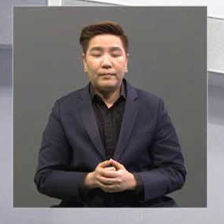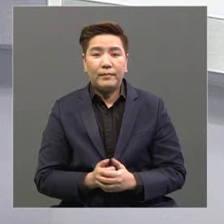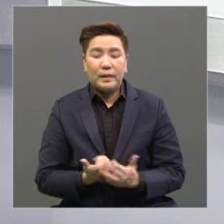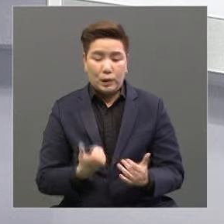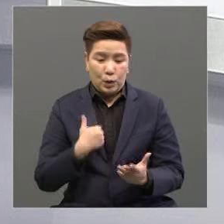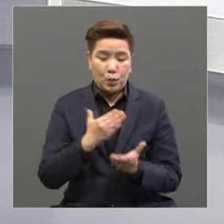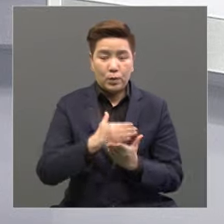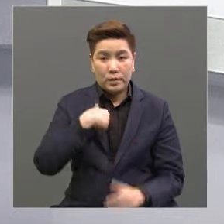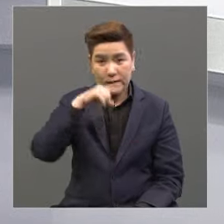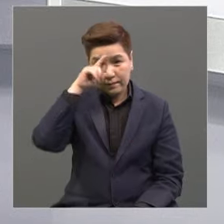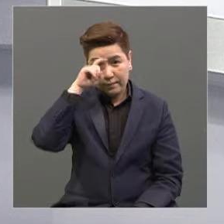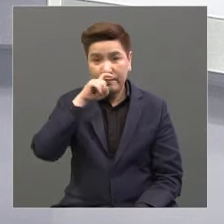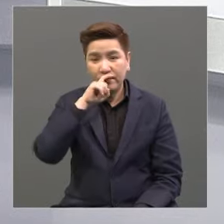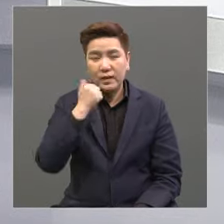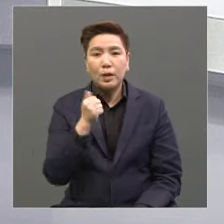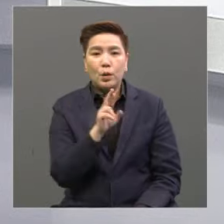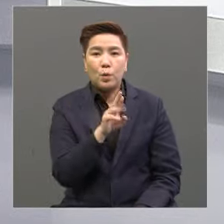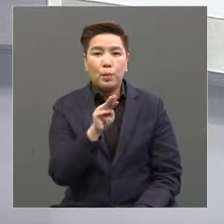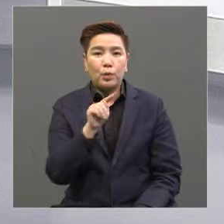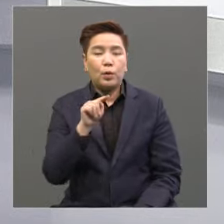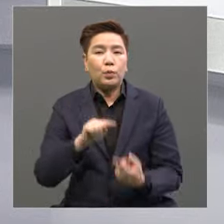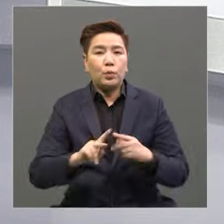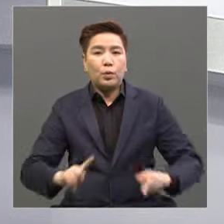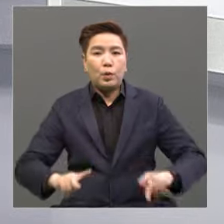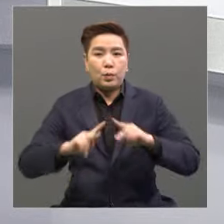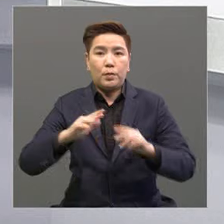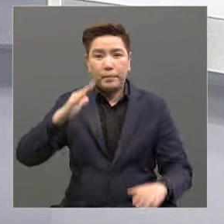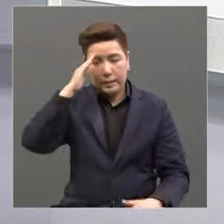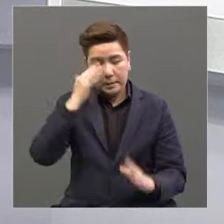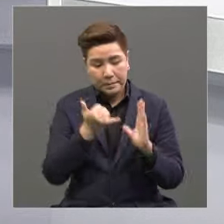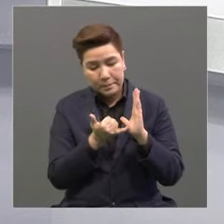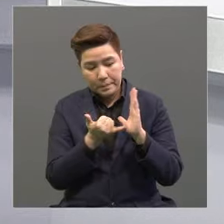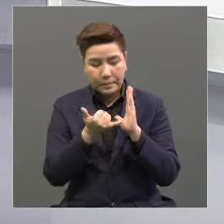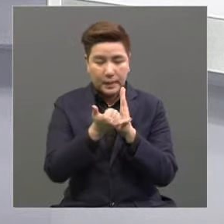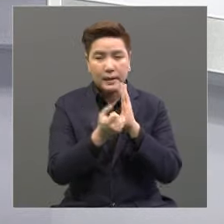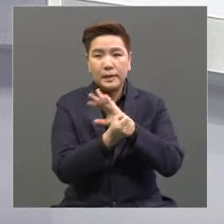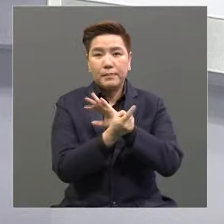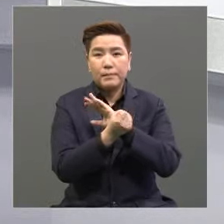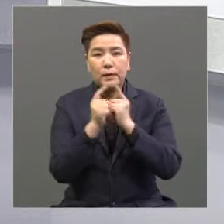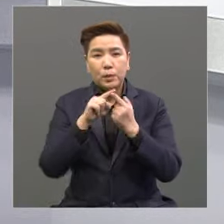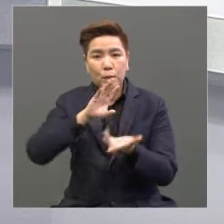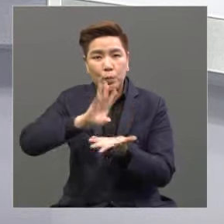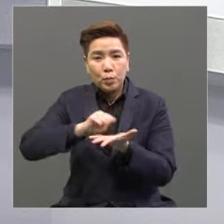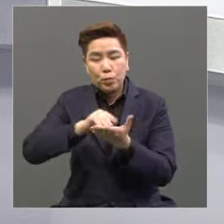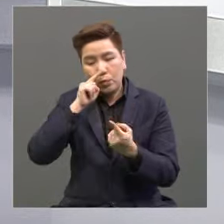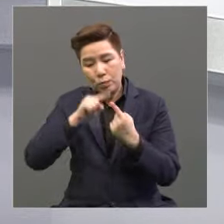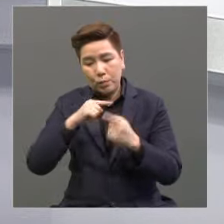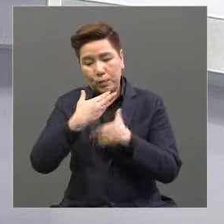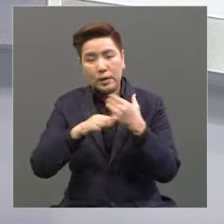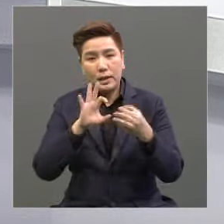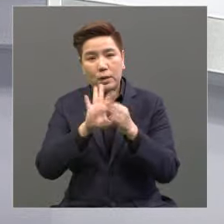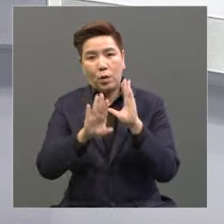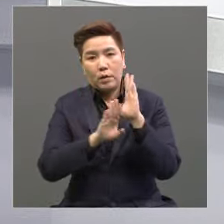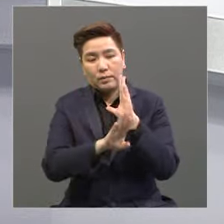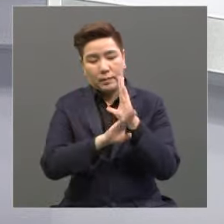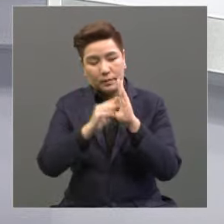และในช่วงวันหยุดสุดสัปดาห์แบบนี้ค่ะรัฐมนตรีว่าการกระทรวงกลาโหมเองก็ได้มีการลงพื้นที่นะคะไปติดตามข้อมูลการพัฒนาพื้น